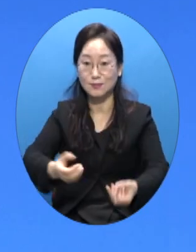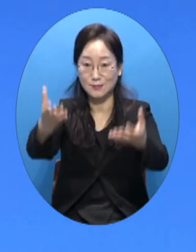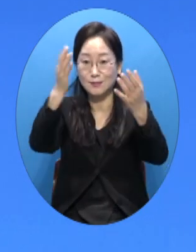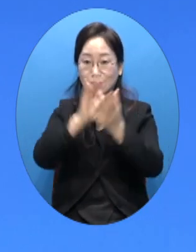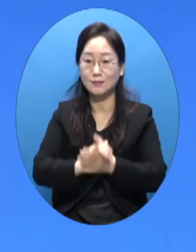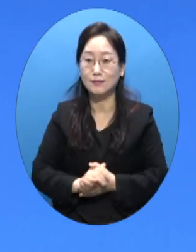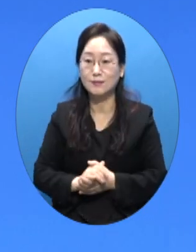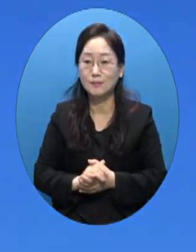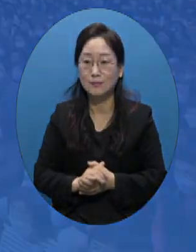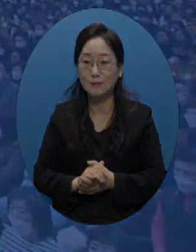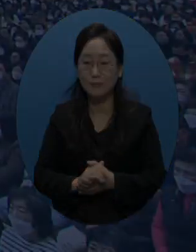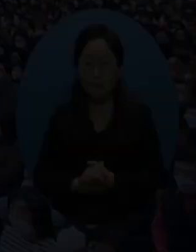축원합니다 amen